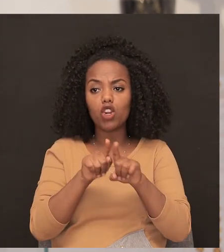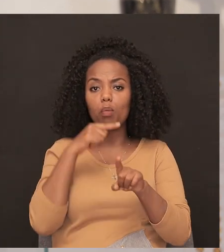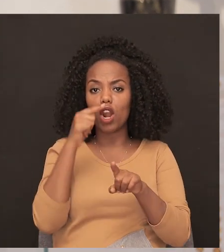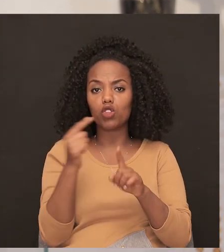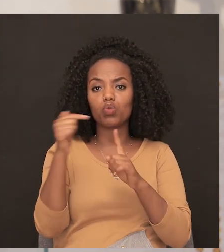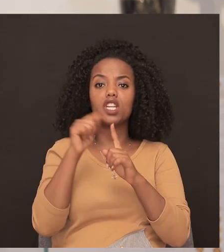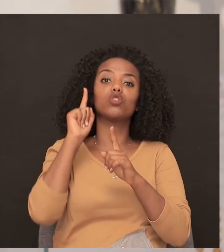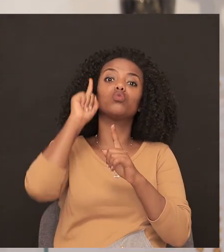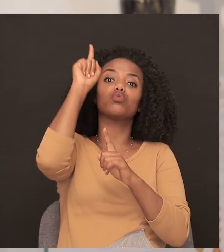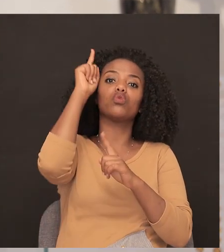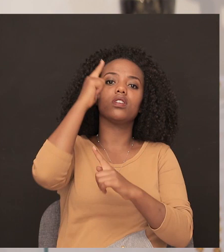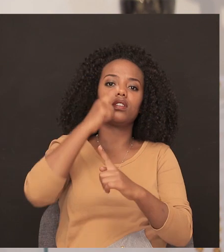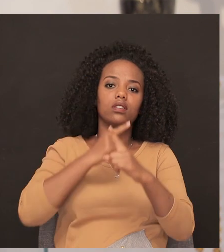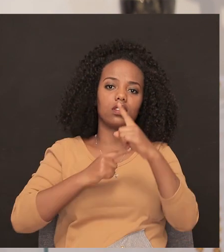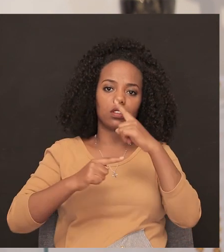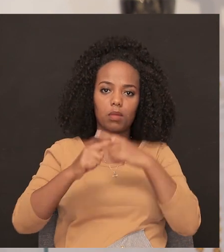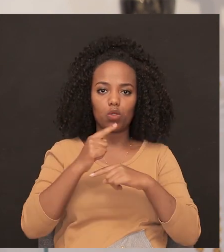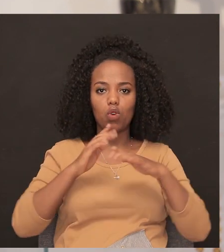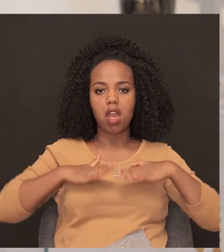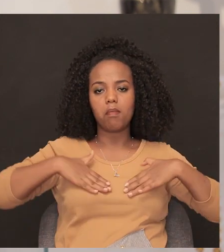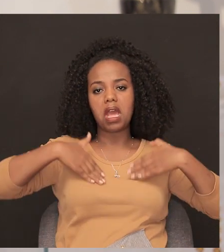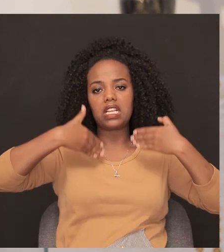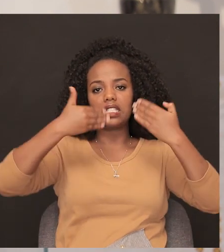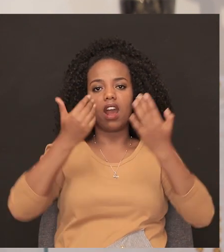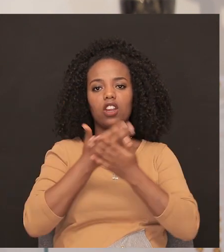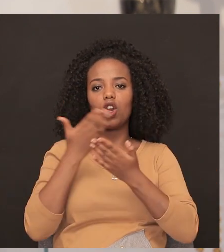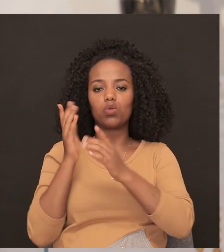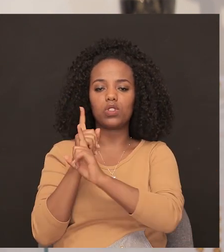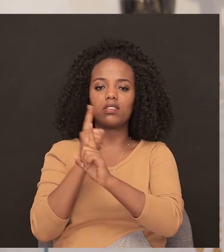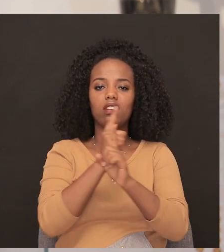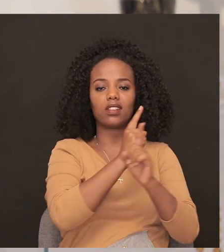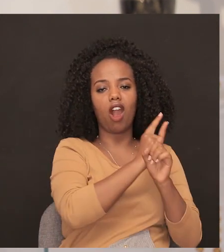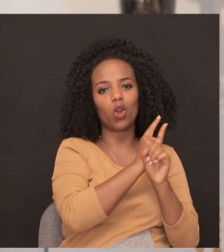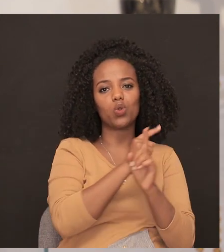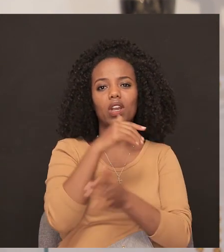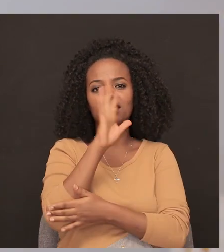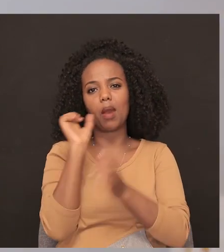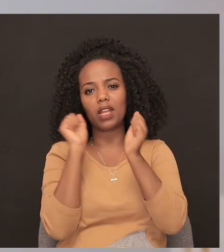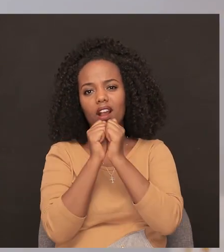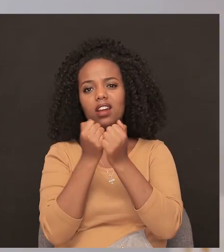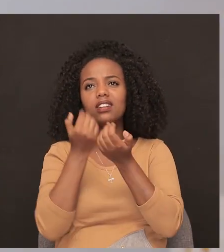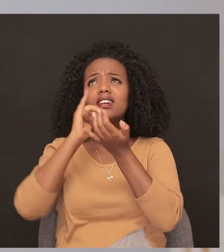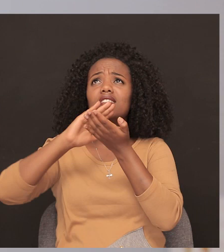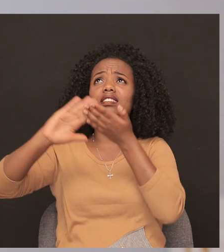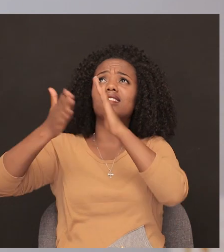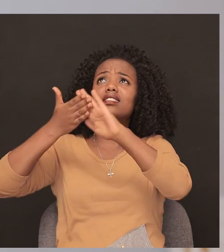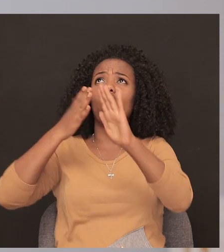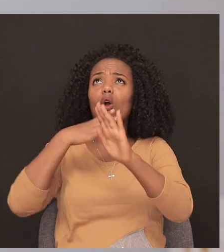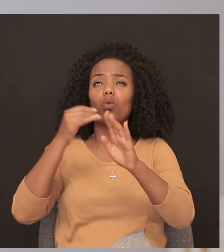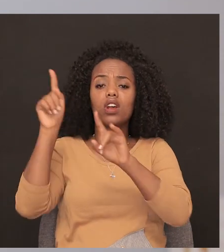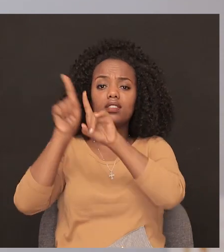ስማማለሁ ብላችሁ ወደ እሱ ስትመጡ በንስሐ ነገራችሁን ስታስተካክሉ ከእግዚአብሔር ጋር